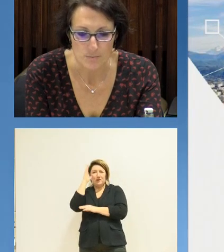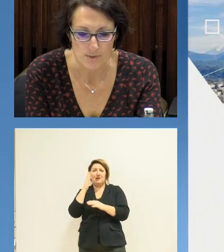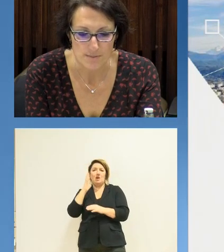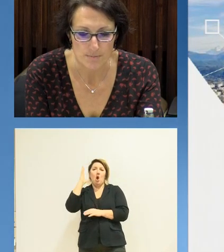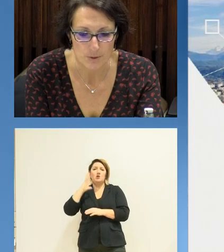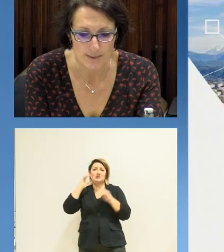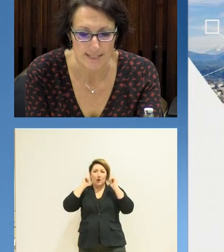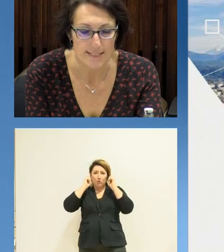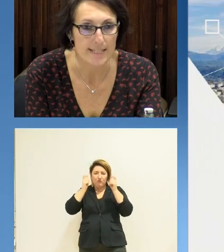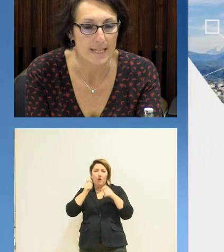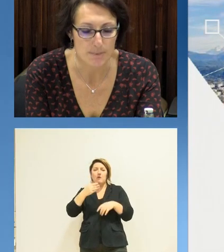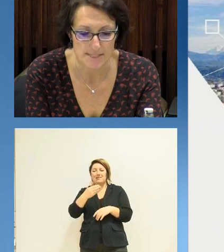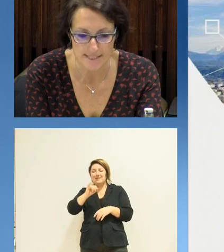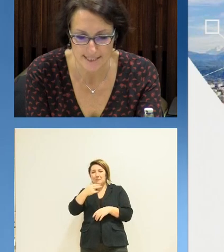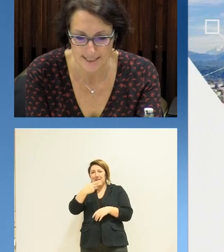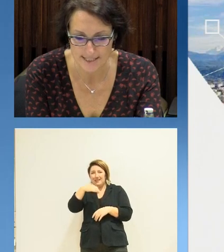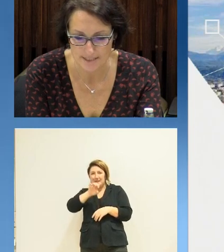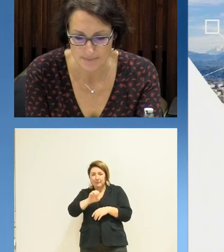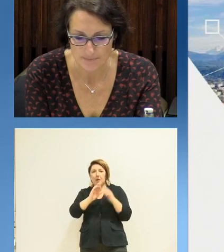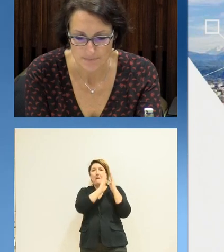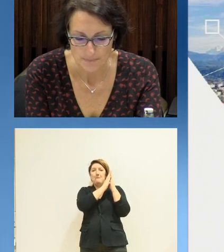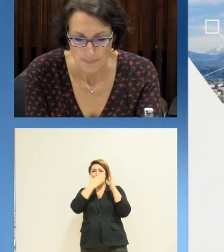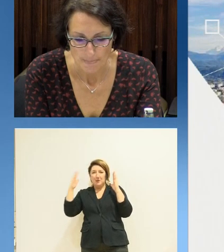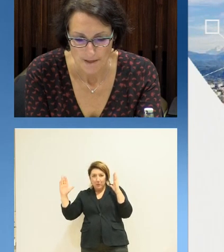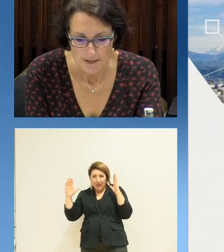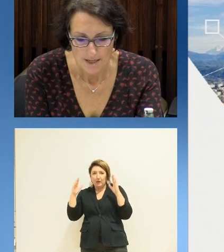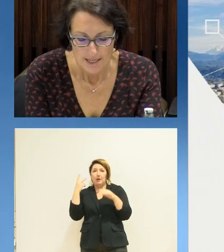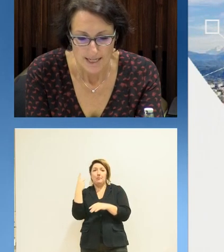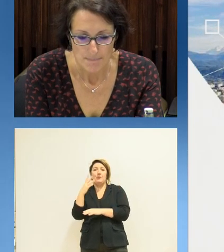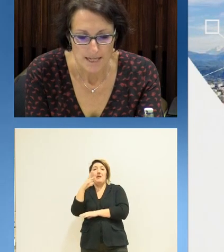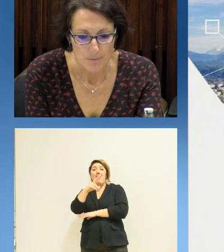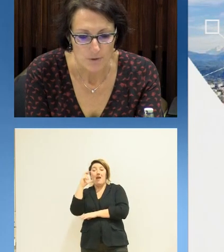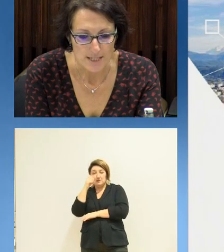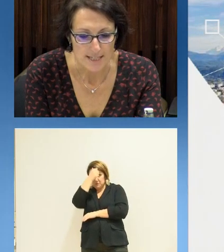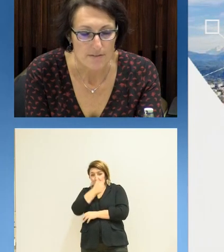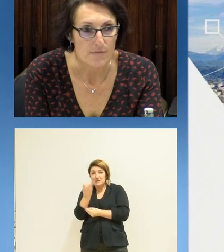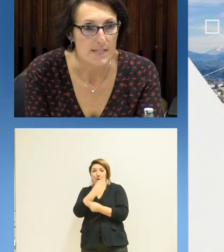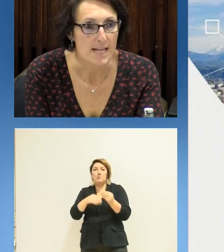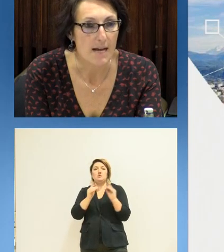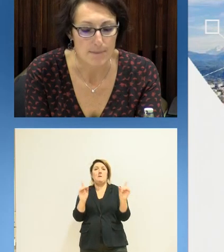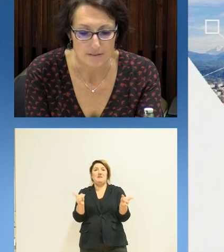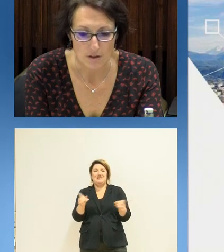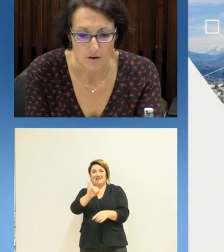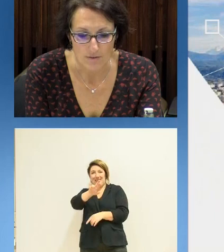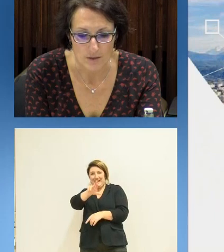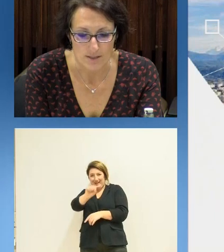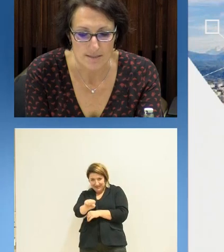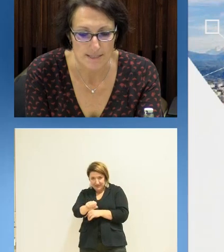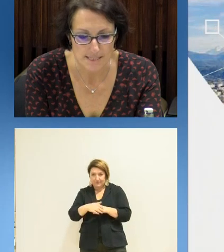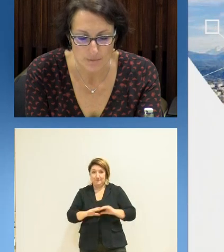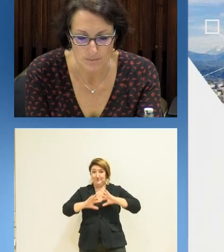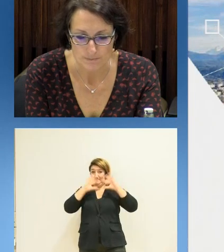l'ancien musée bibliothèque et la piscine iris l'appel à projets vise à mettre en valeur